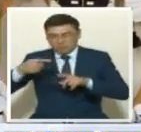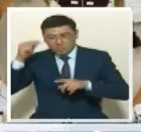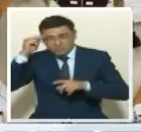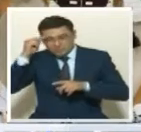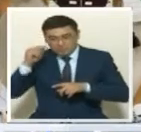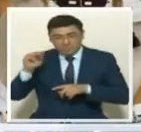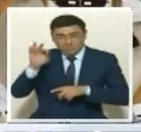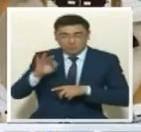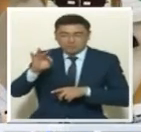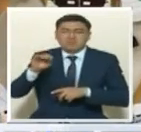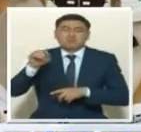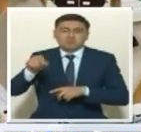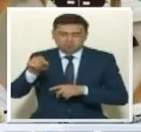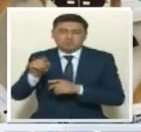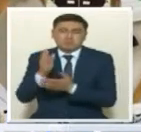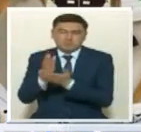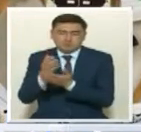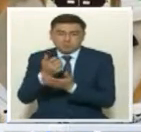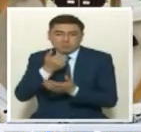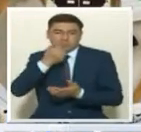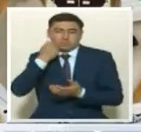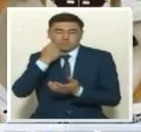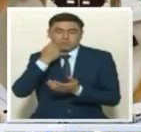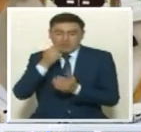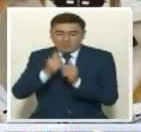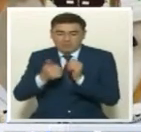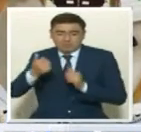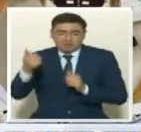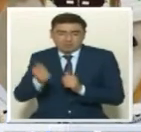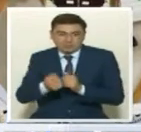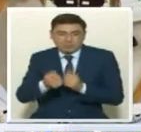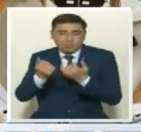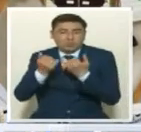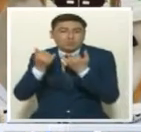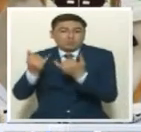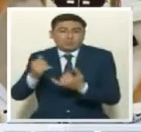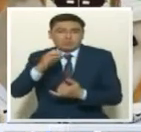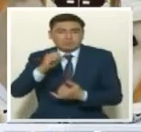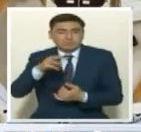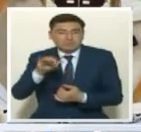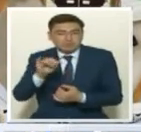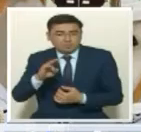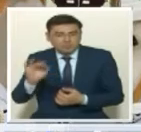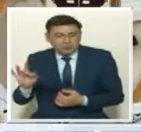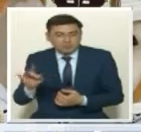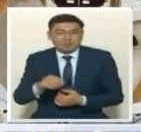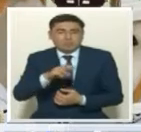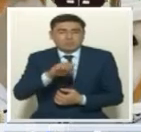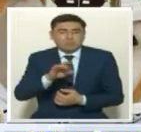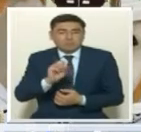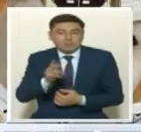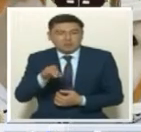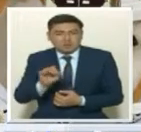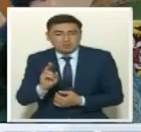білімділігіне толықтыру мақсатында әр апта сайын оларға семинар, практикумдар өткізу, байқаулар өткізу